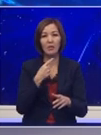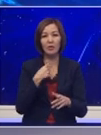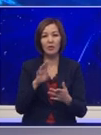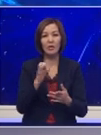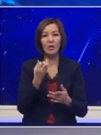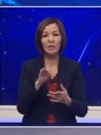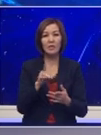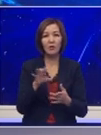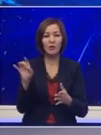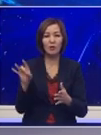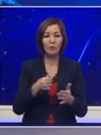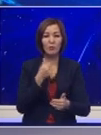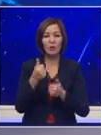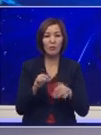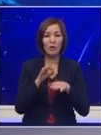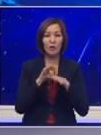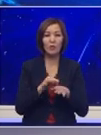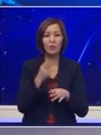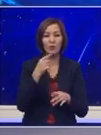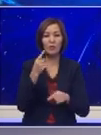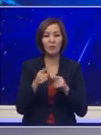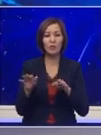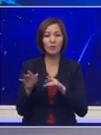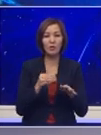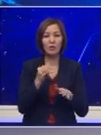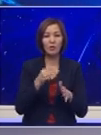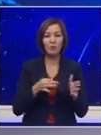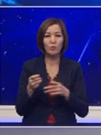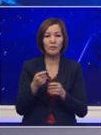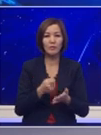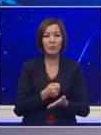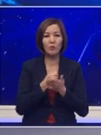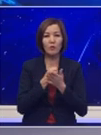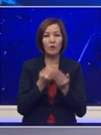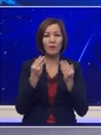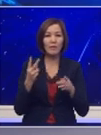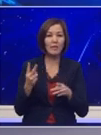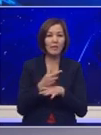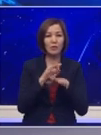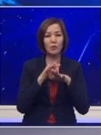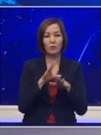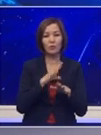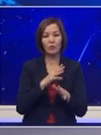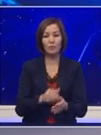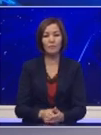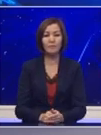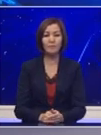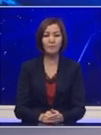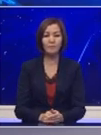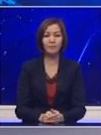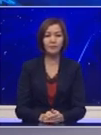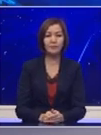атты республикалық байқау өтті. Дәстүрлі шара Жетісу облыс әкімінің қолдауымен биыл екінші мәрте ұйымдастырылды.